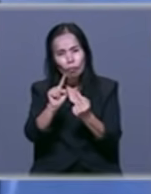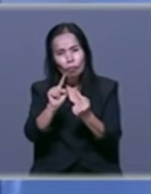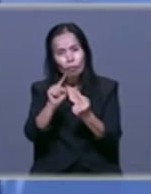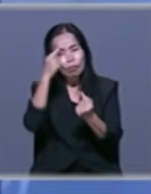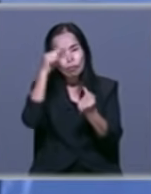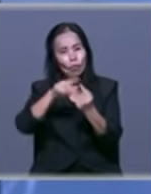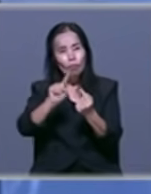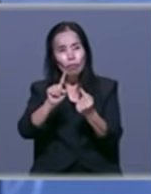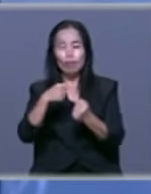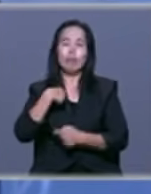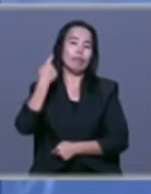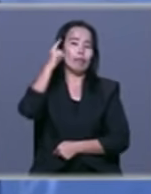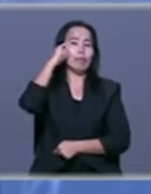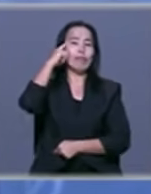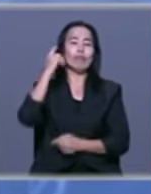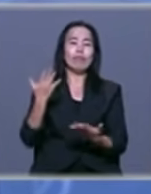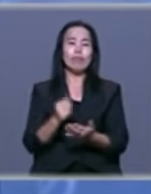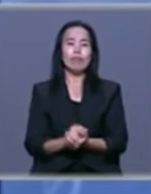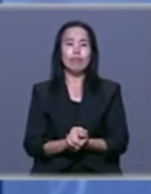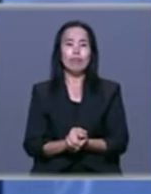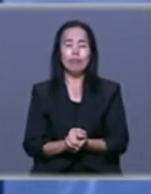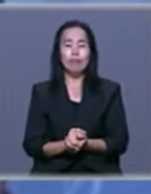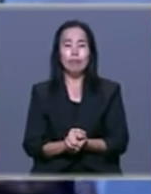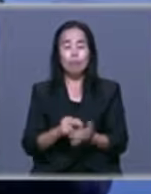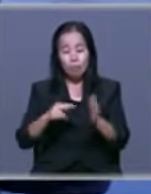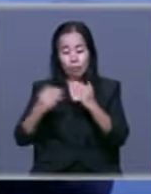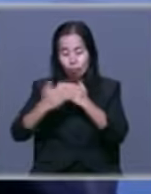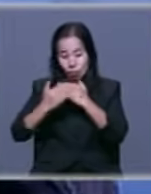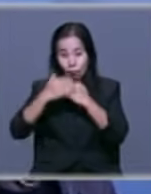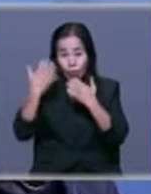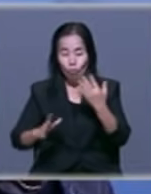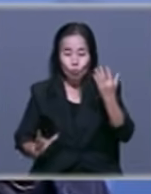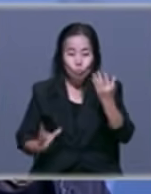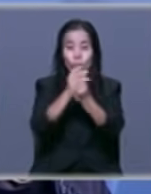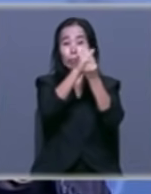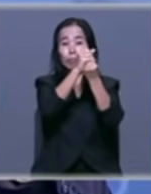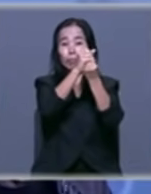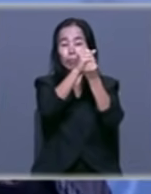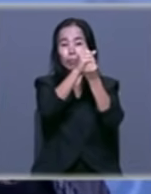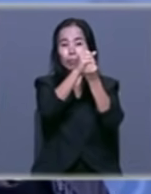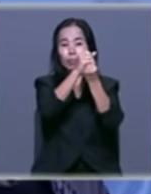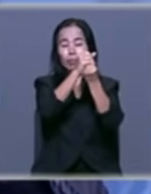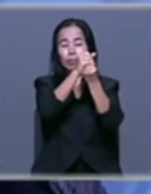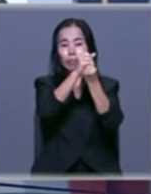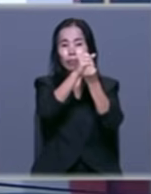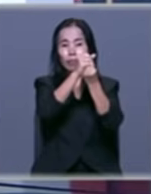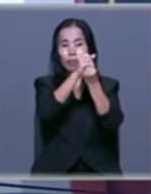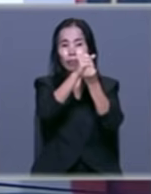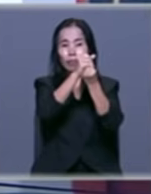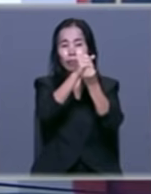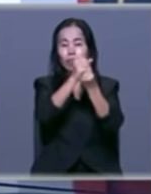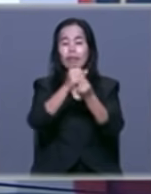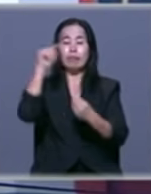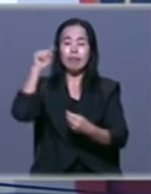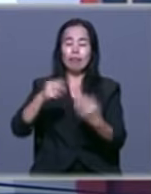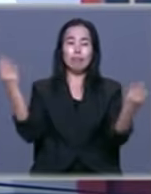เพื่ออะไรไม่รู้เหมือนกันเรียก5ครั้งซ้อนปุ๊บแล้วก็รวม5ครั้งซ้อนเนี่ยนะฮะ บอกว่าเป็นการ ปิดปั๊บ